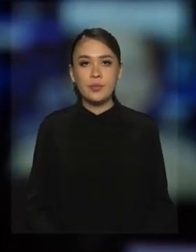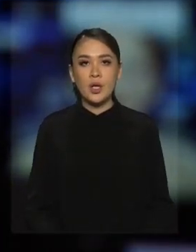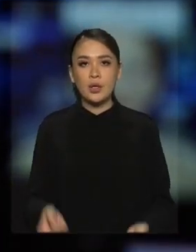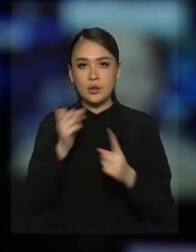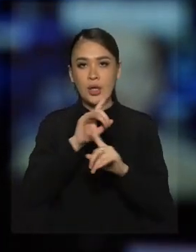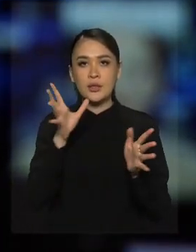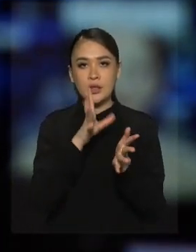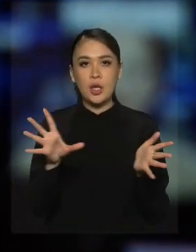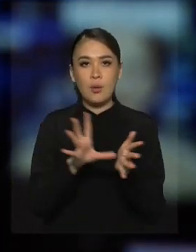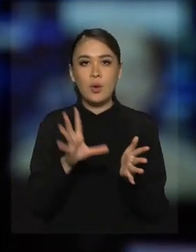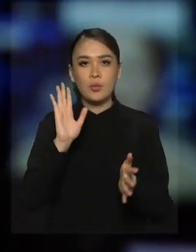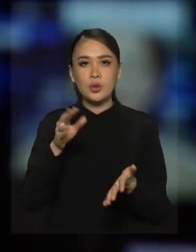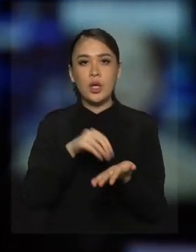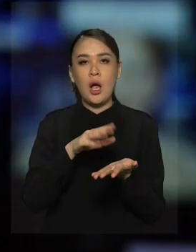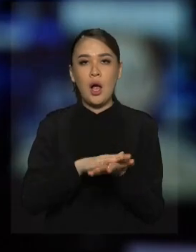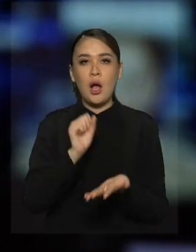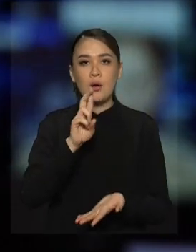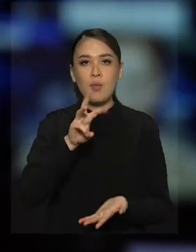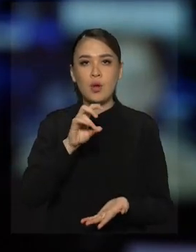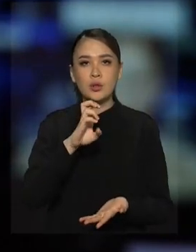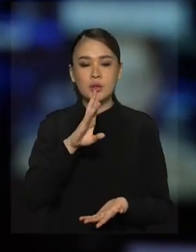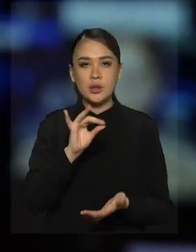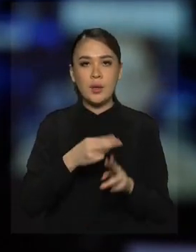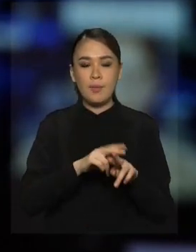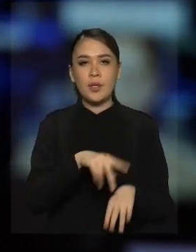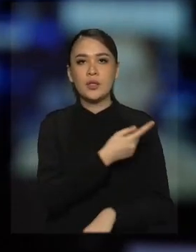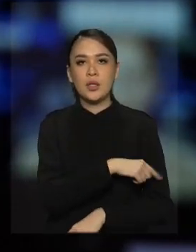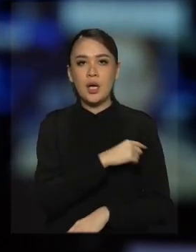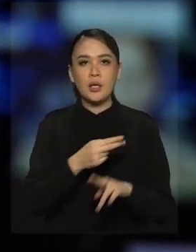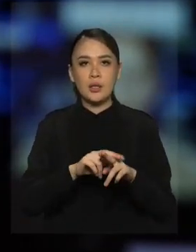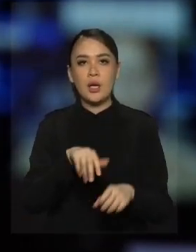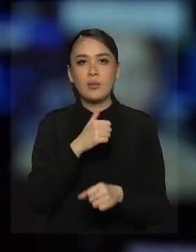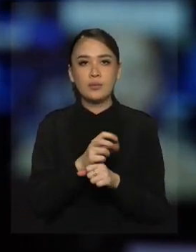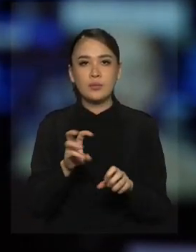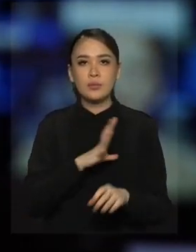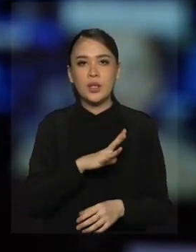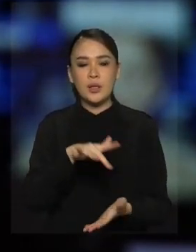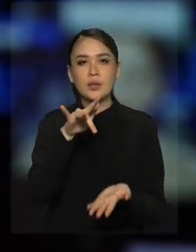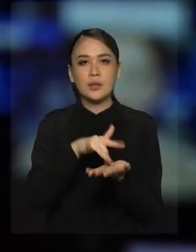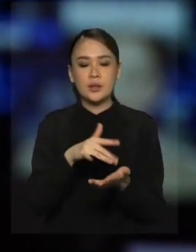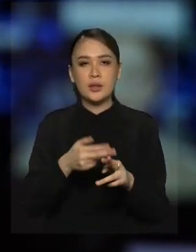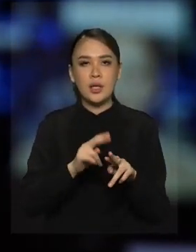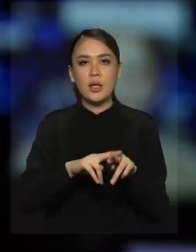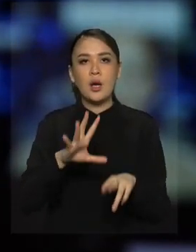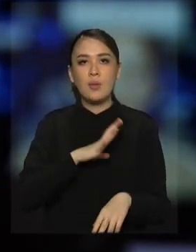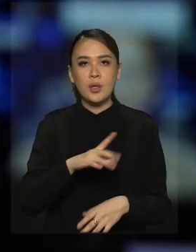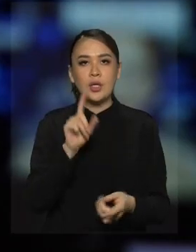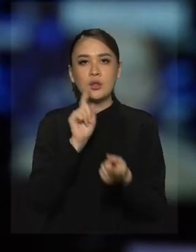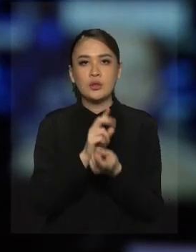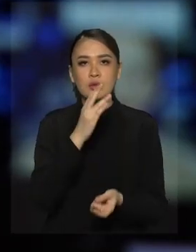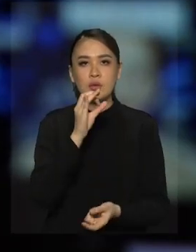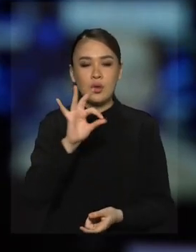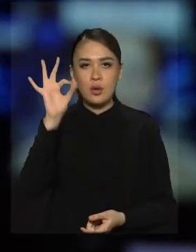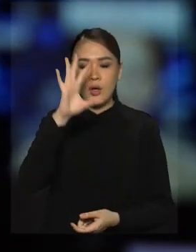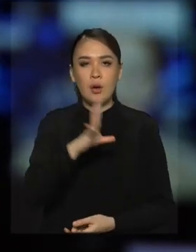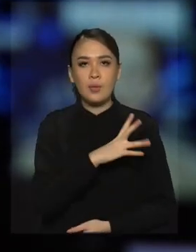Инновационные технологии теперь доступны и акмолинским медикам. Накануне глава медицинского центра УДП Алексей Цой встретился с